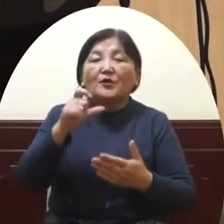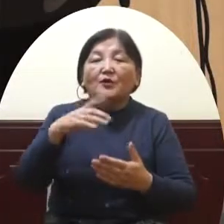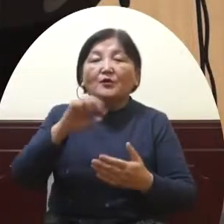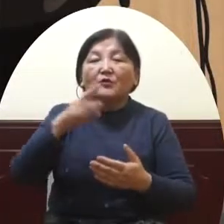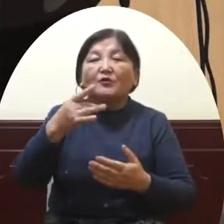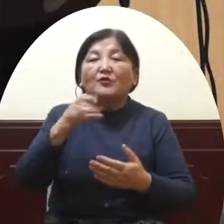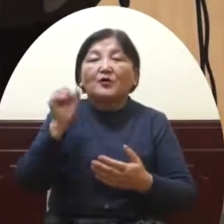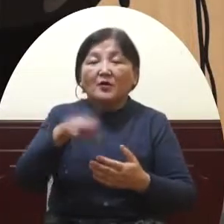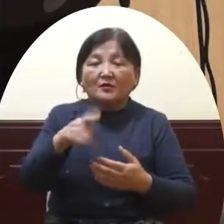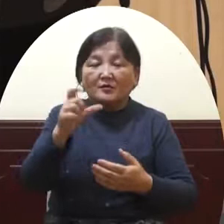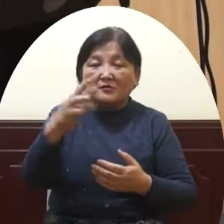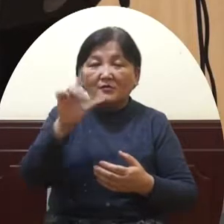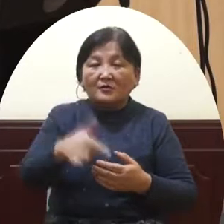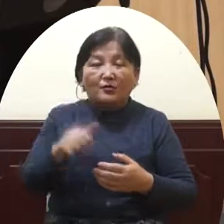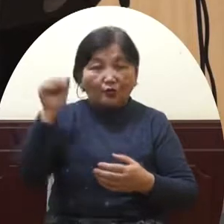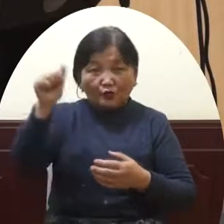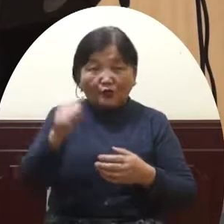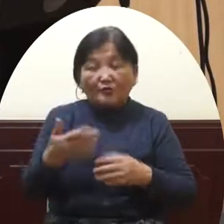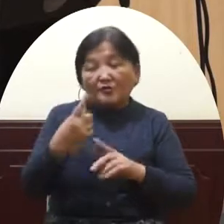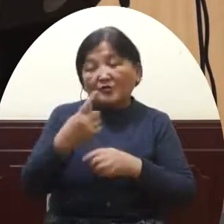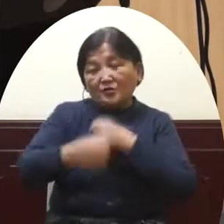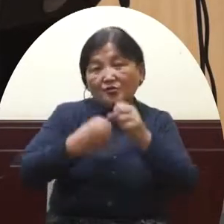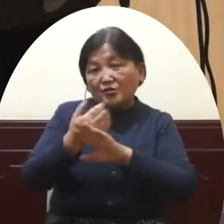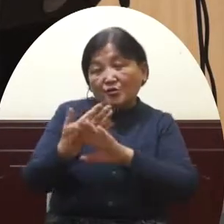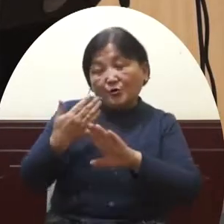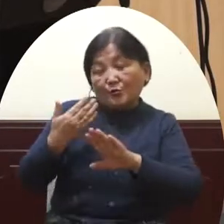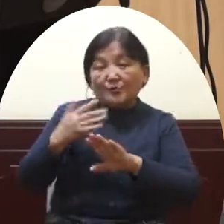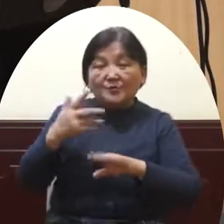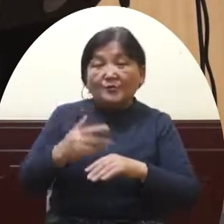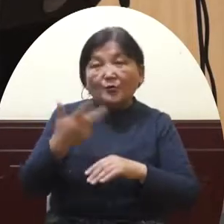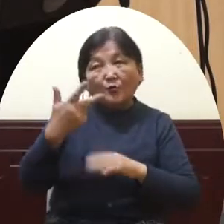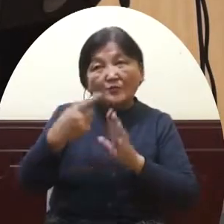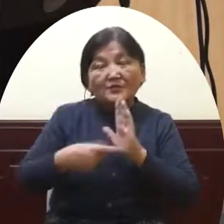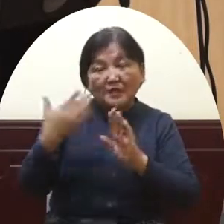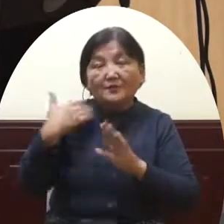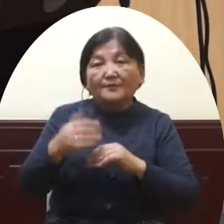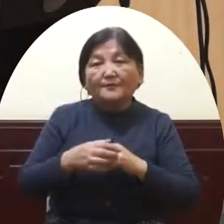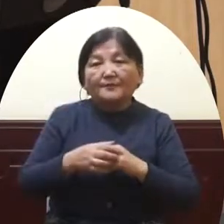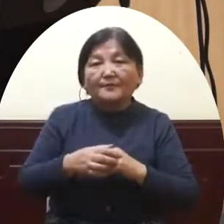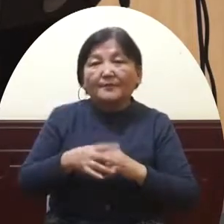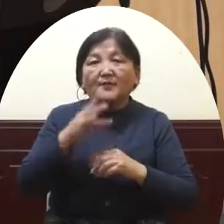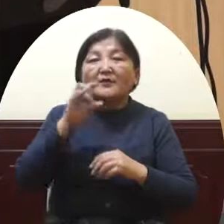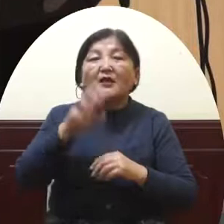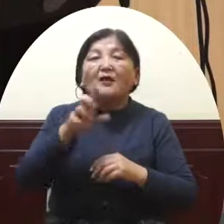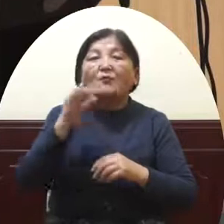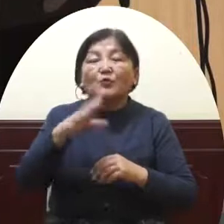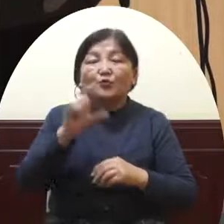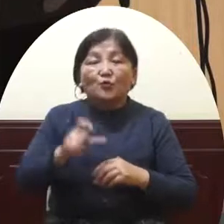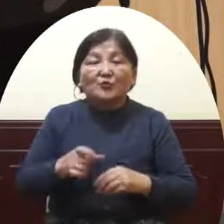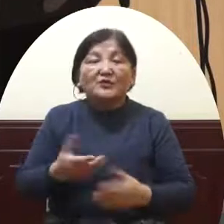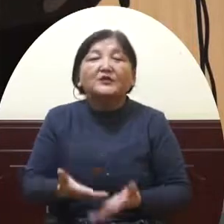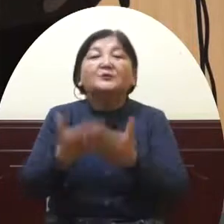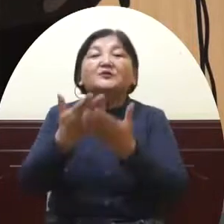ирэхдээ одоо бараг жилийн өмнө шүү дээ тийм үнэ талан 3 сар. Ерөөсөө бид нар нам босчуудыг дэмжинэ